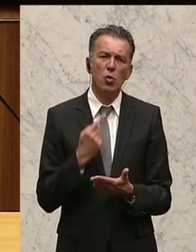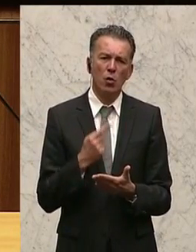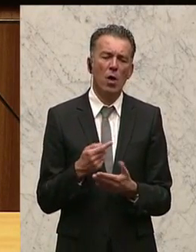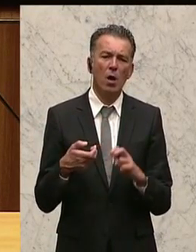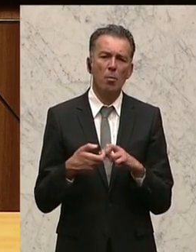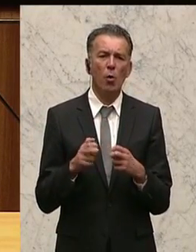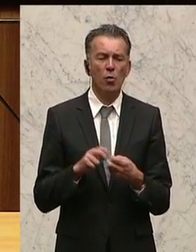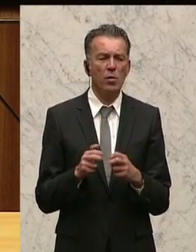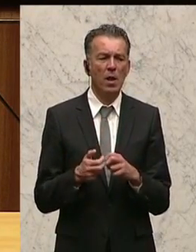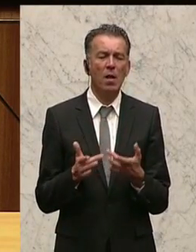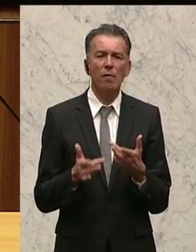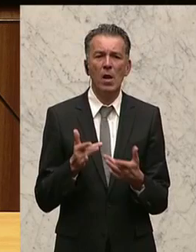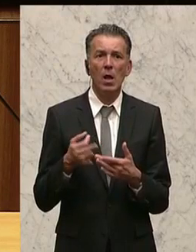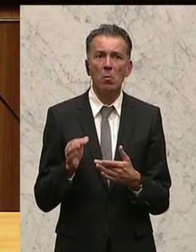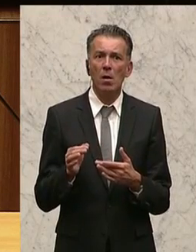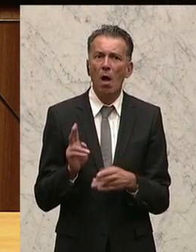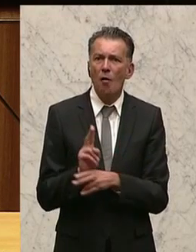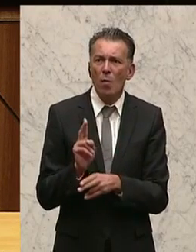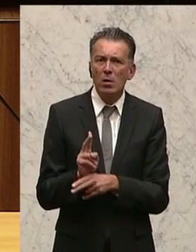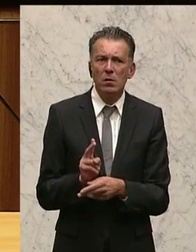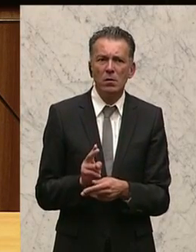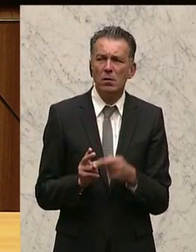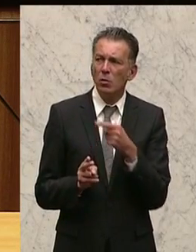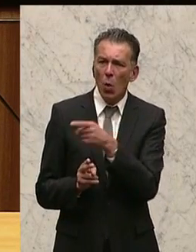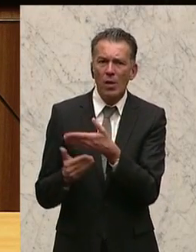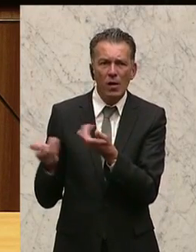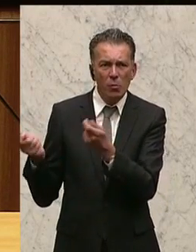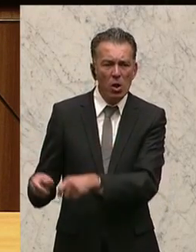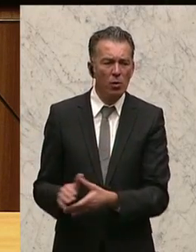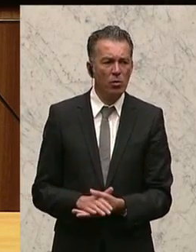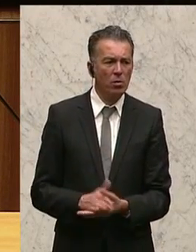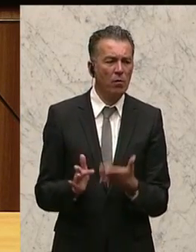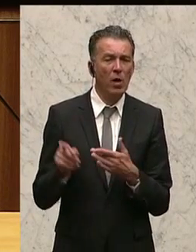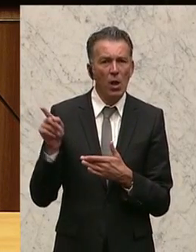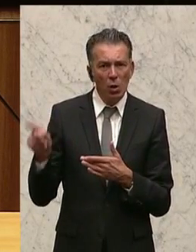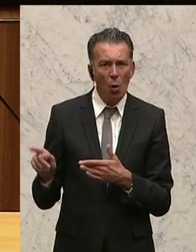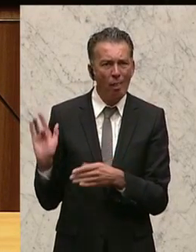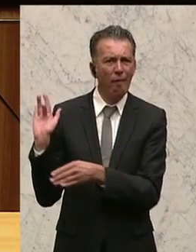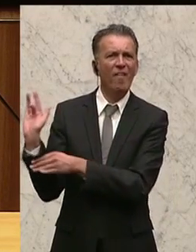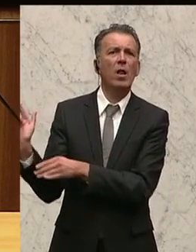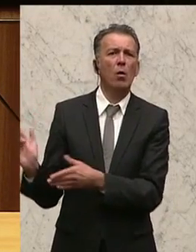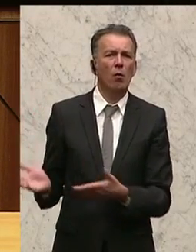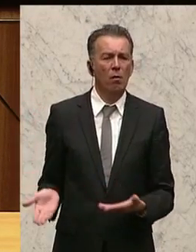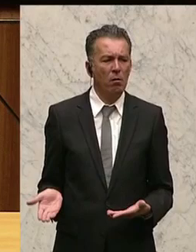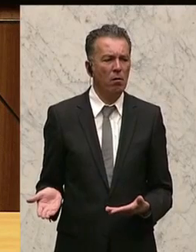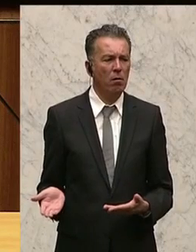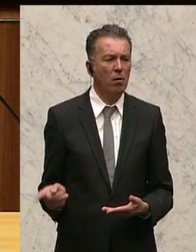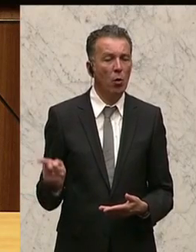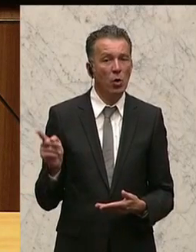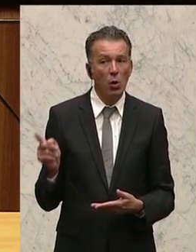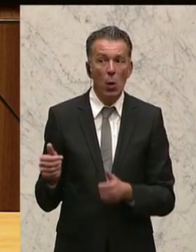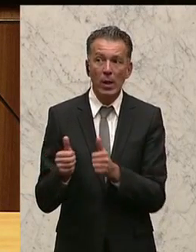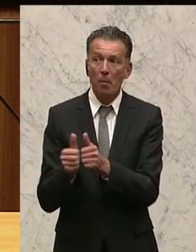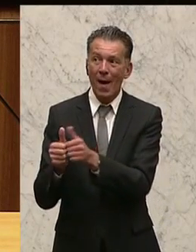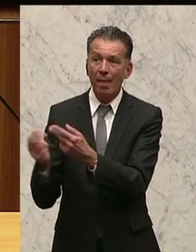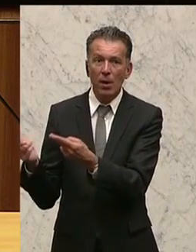Brüssel vielleicht ein bisschen besser aufpassen sollte, was dort beschlossen worden ist, vielleicht dort gleich sein Veto einlegen soll oder sich dort Bündnispartner